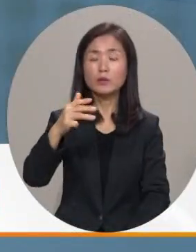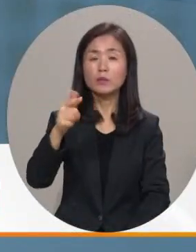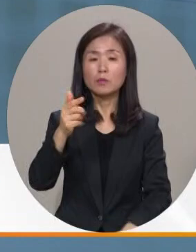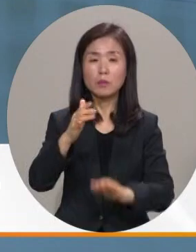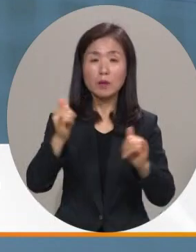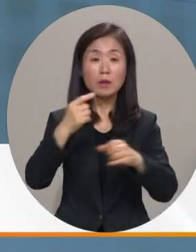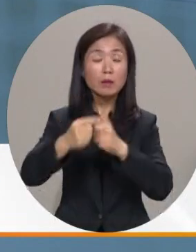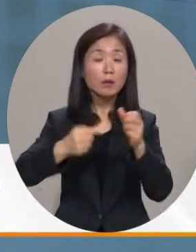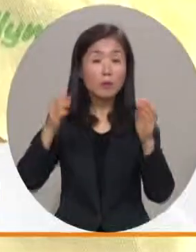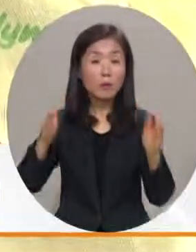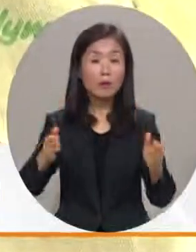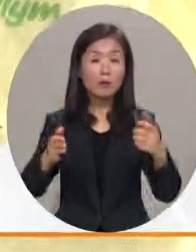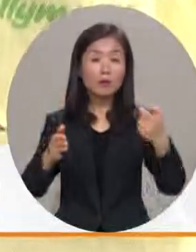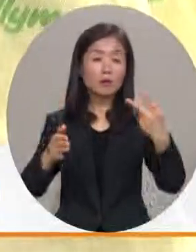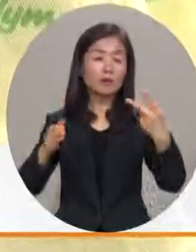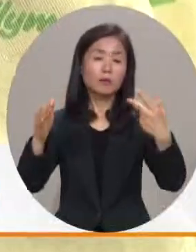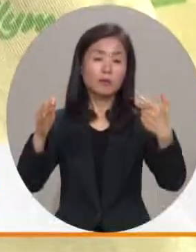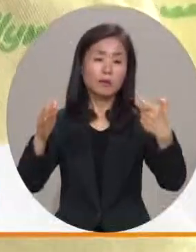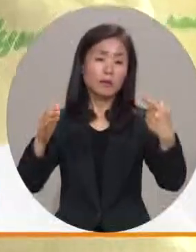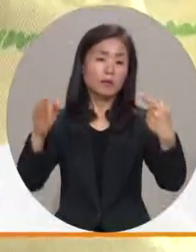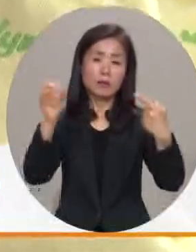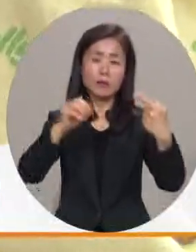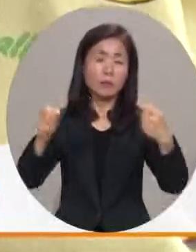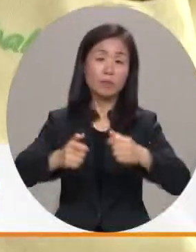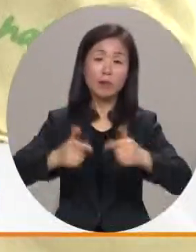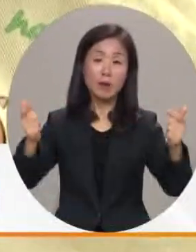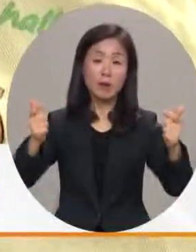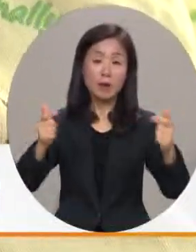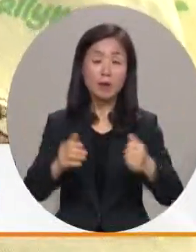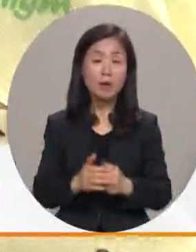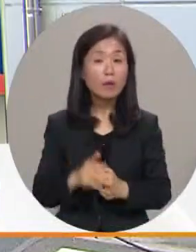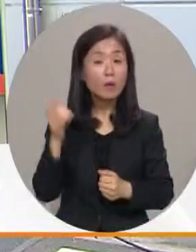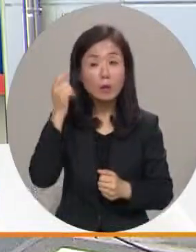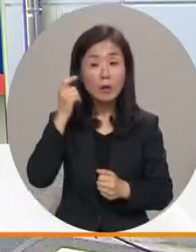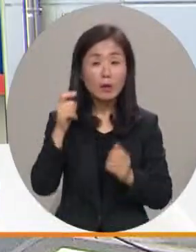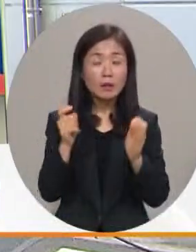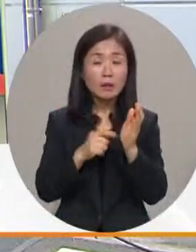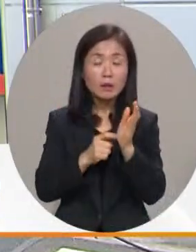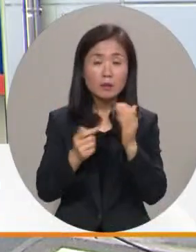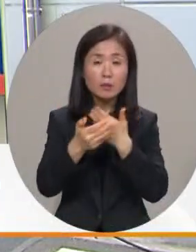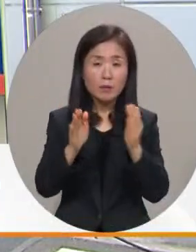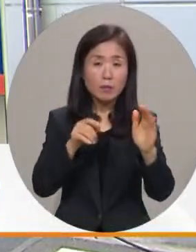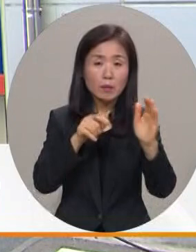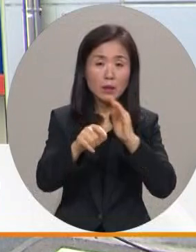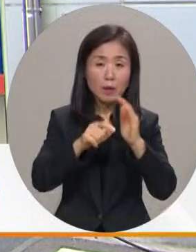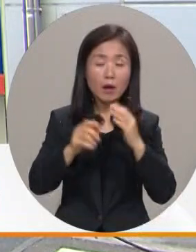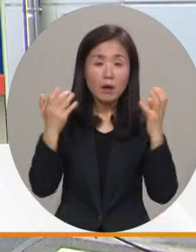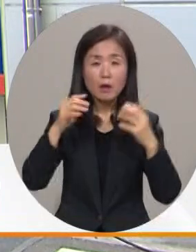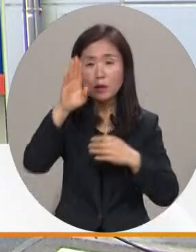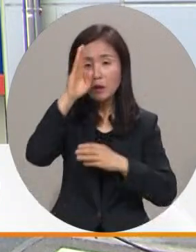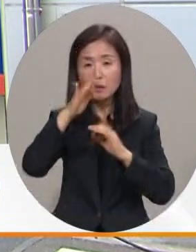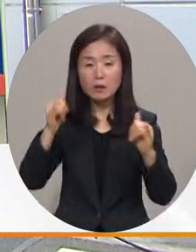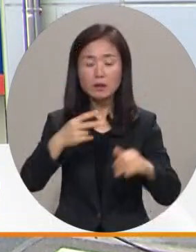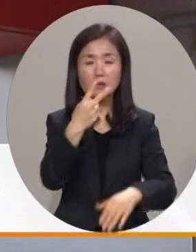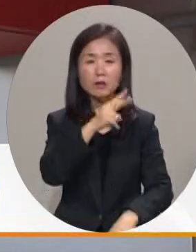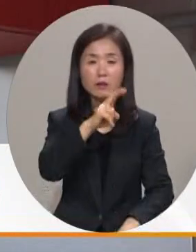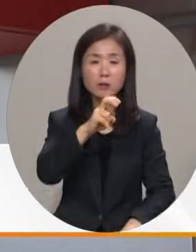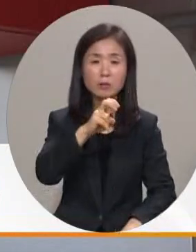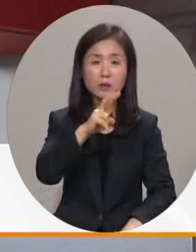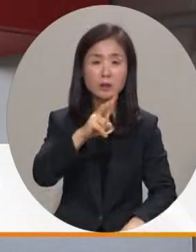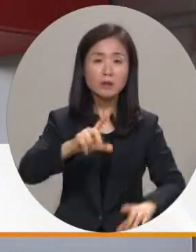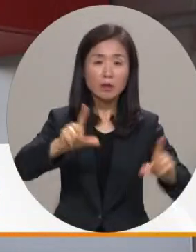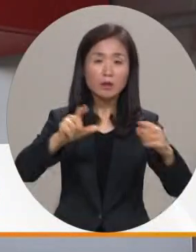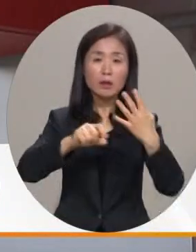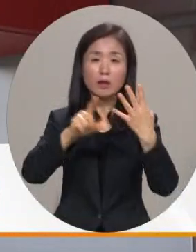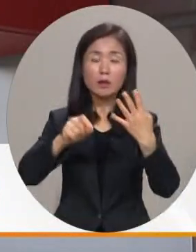61% 급증했습니다 연구진은 응급실을 찾는 어린이 환자가 2022년 4월 사회적 거리